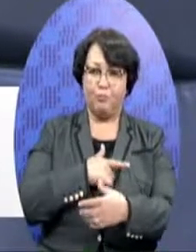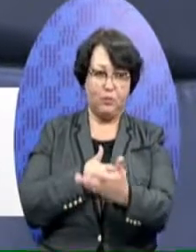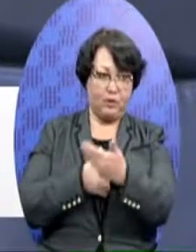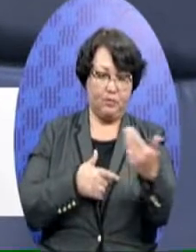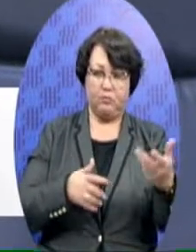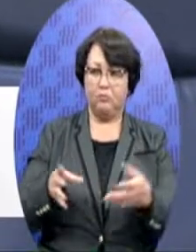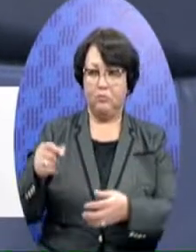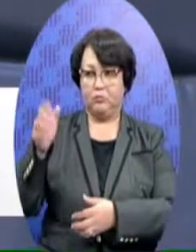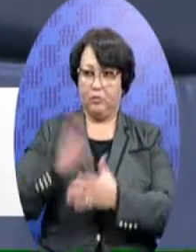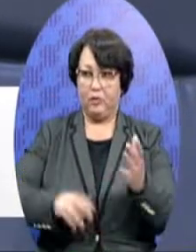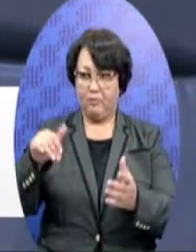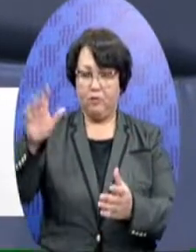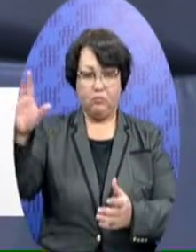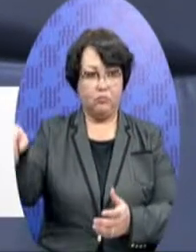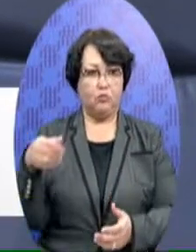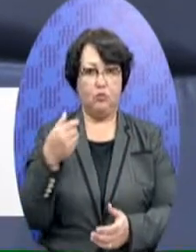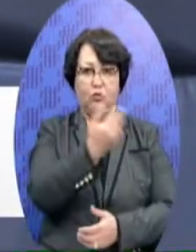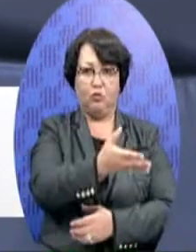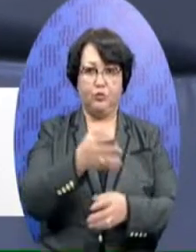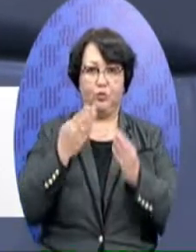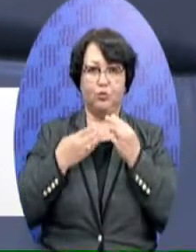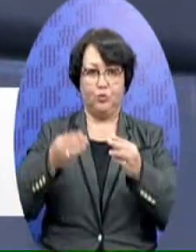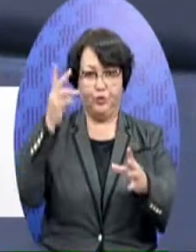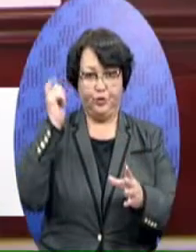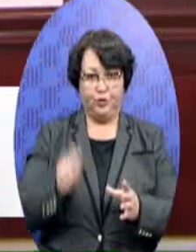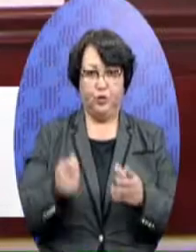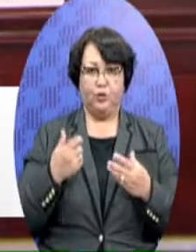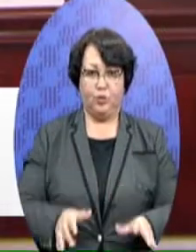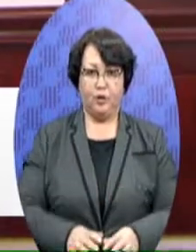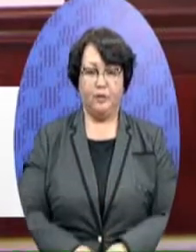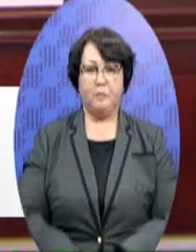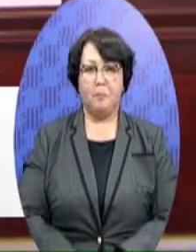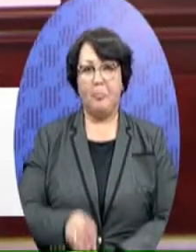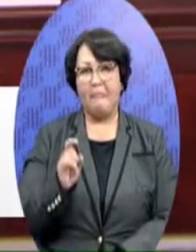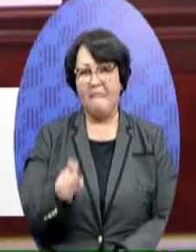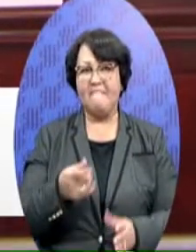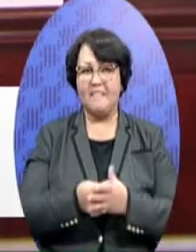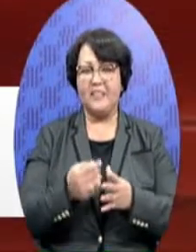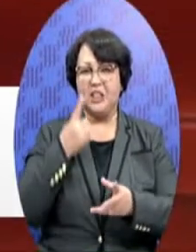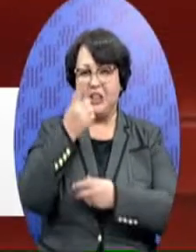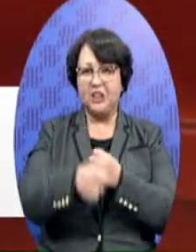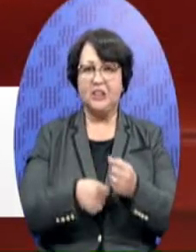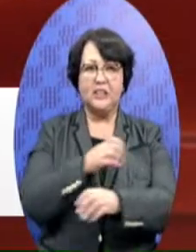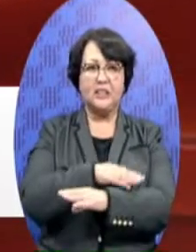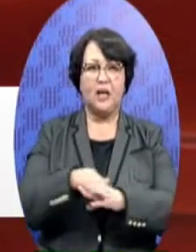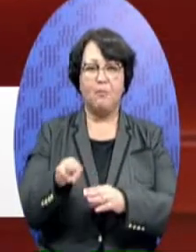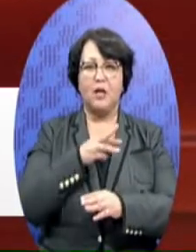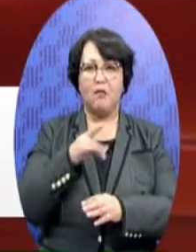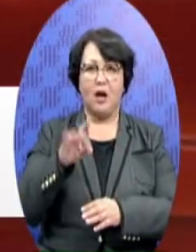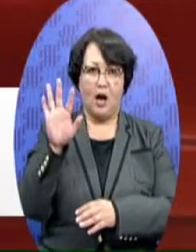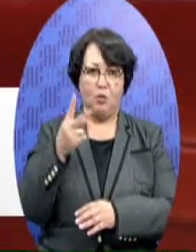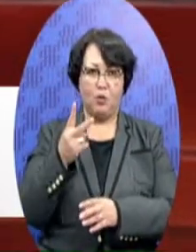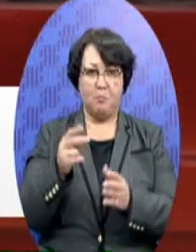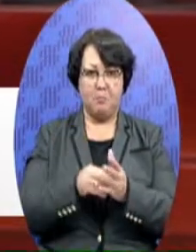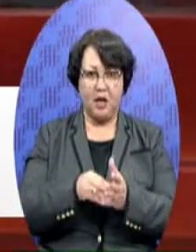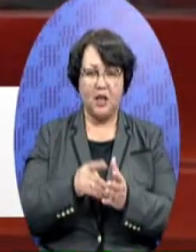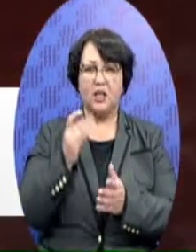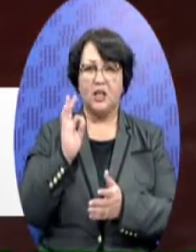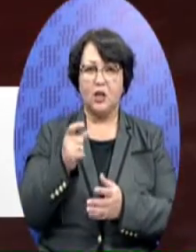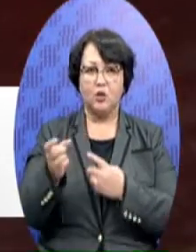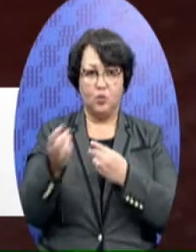гаргаж хохирогчид олуулахар шийдвэрлэсэн байна. Энэ мэт жилд зам тээврийн 12,000 гаруй хэргийг шүүхөр шийдэж